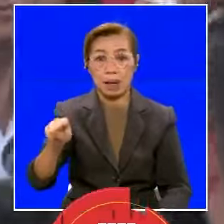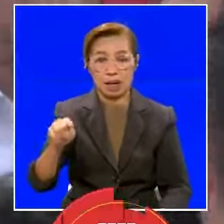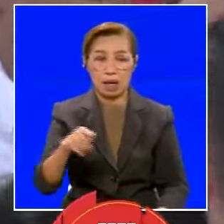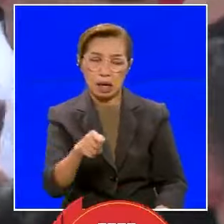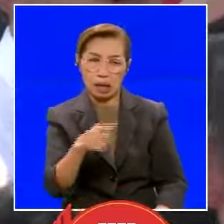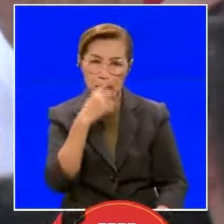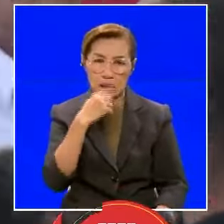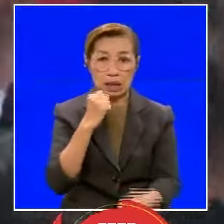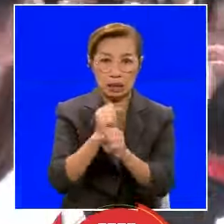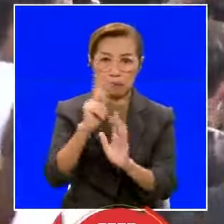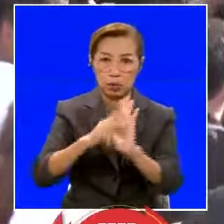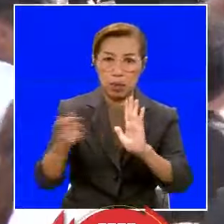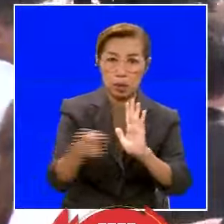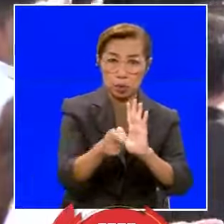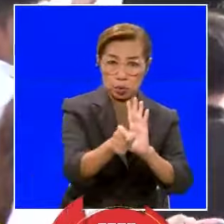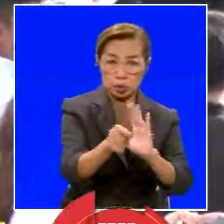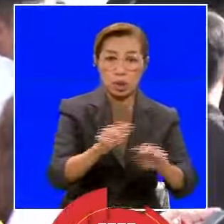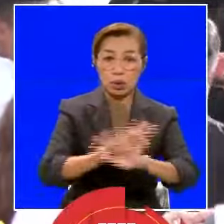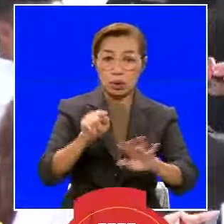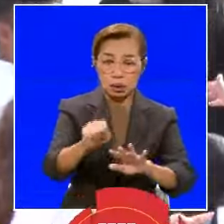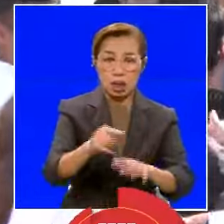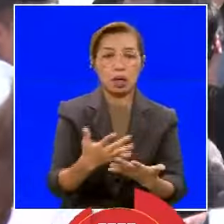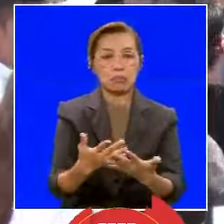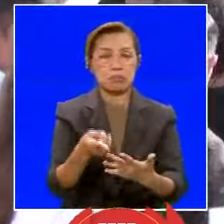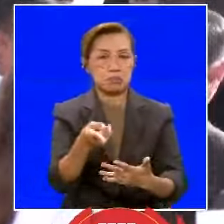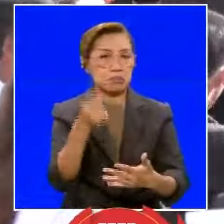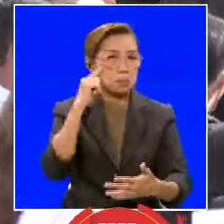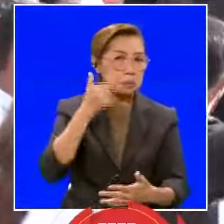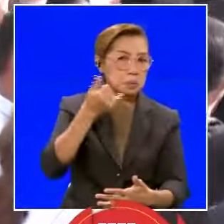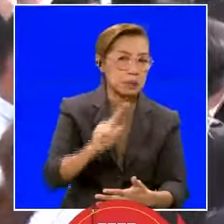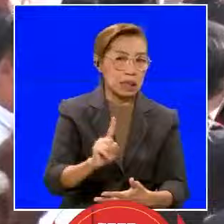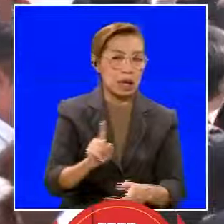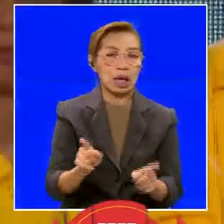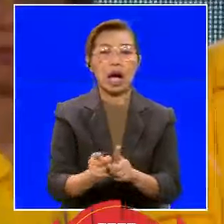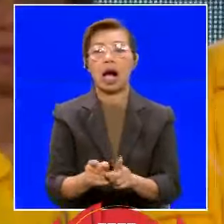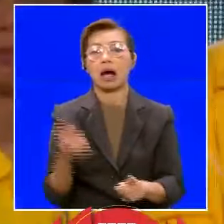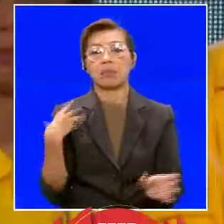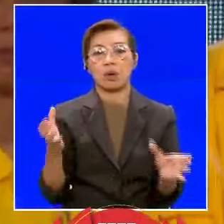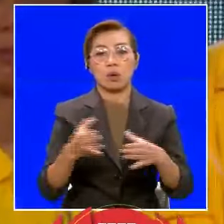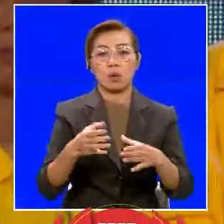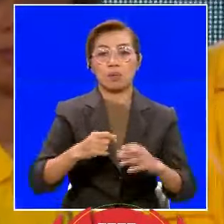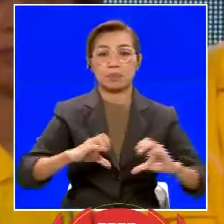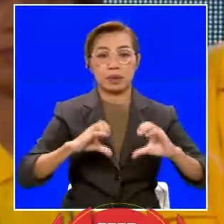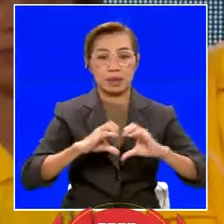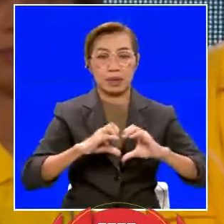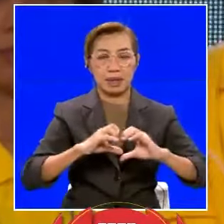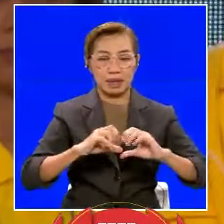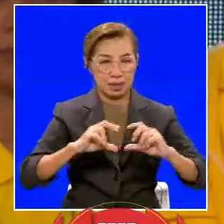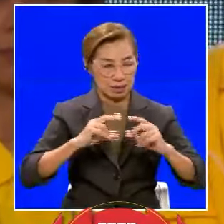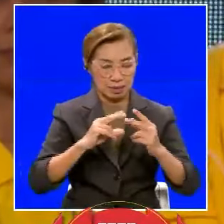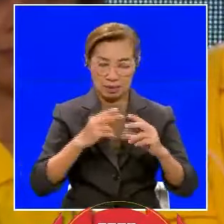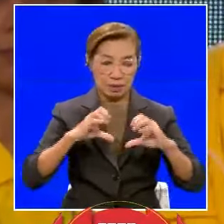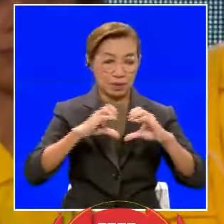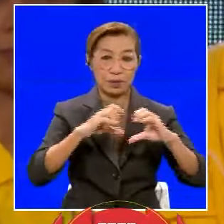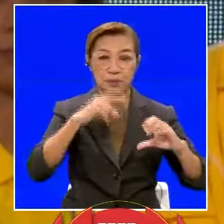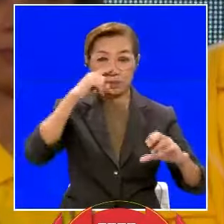ที่กับคดีเรื่องของมาตรา112กับอดีตนายกทักษิณชินวัตรก็คือพรรคไทยพักดีฮะนี่ล่าสุดเพจ Facebook เขาแถลงการเลยนะ